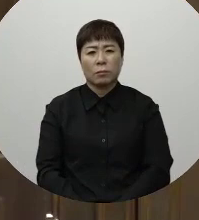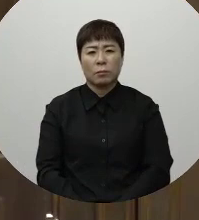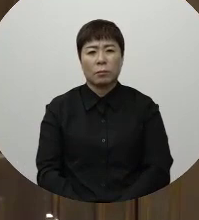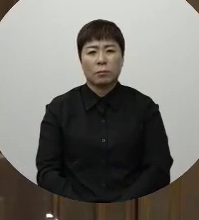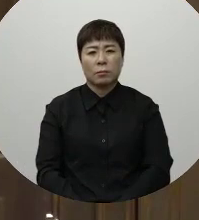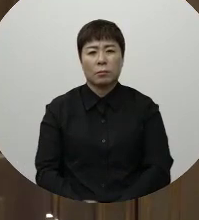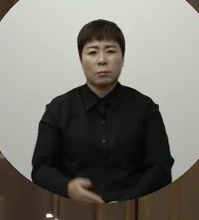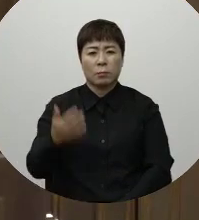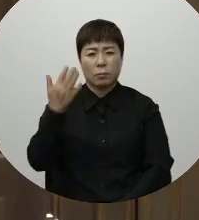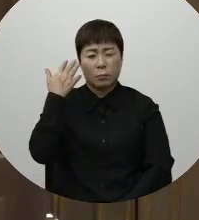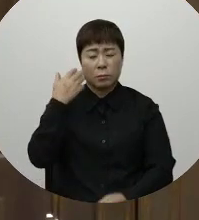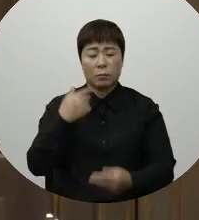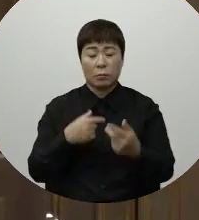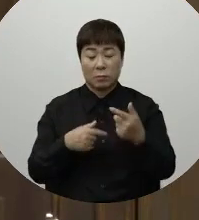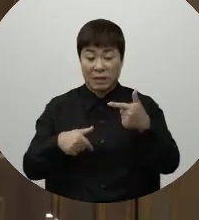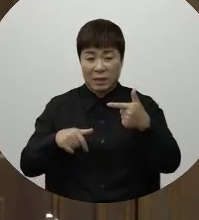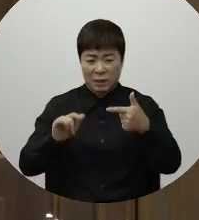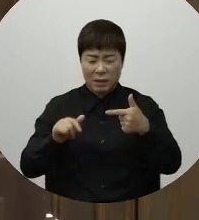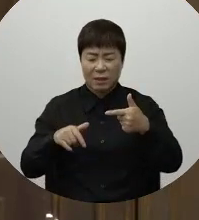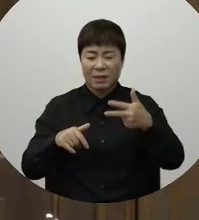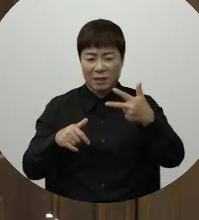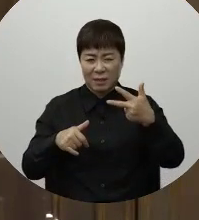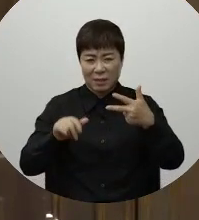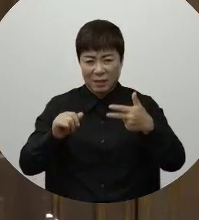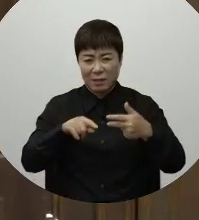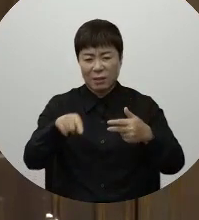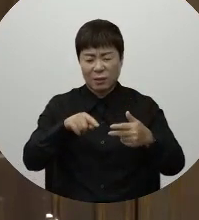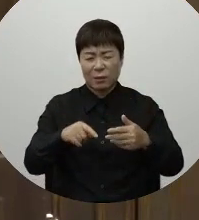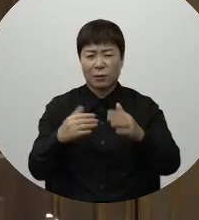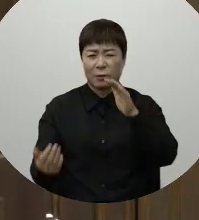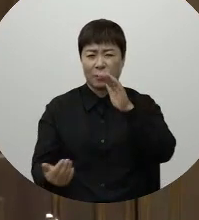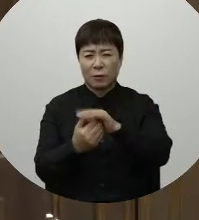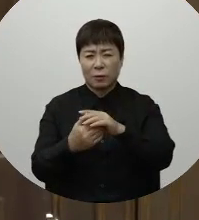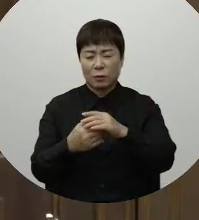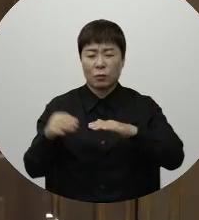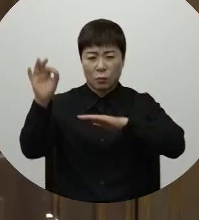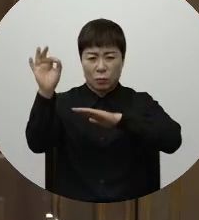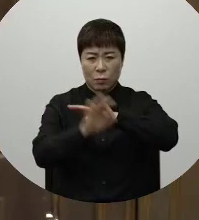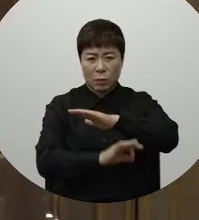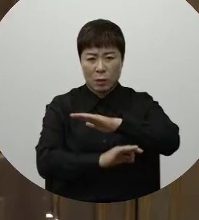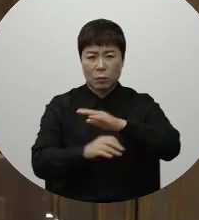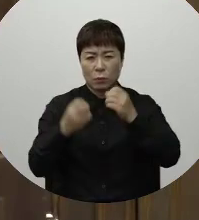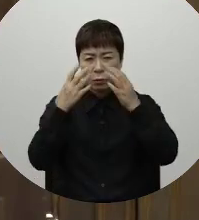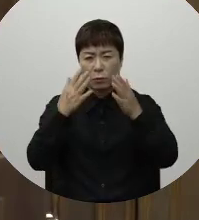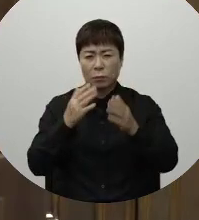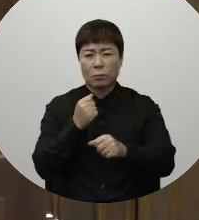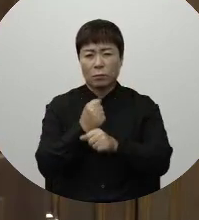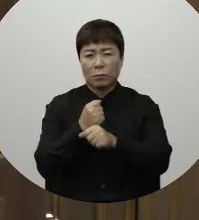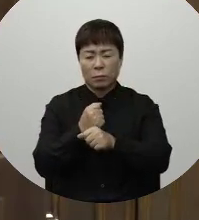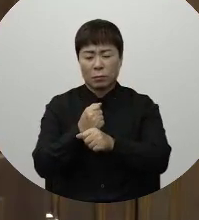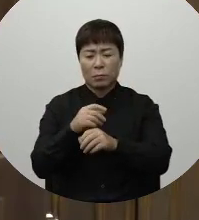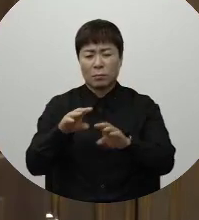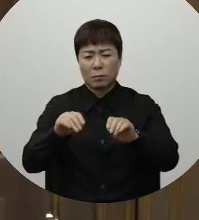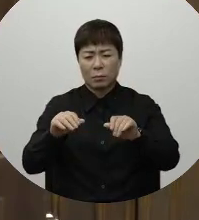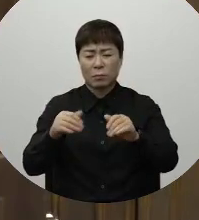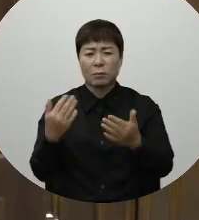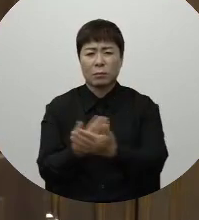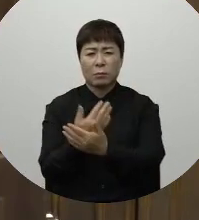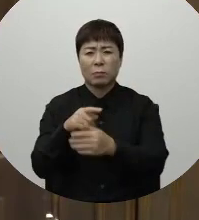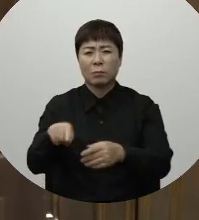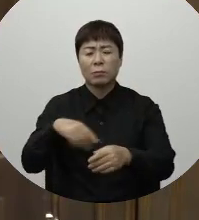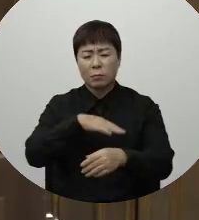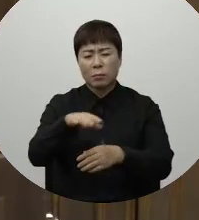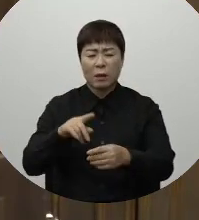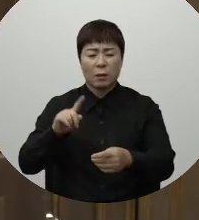지난 민선 7기에서는 3기 신도시 최대 규모인 왕숙 신도시 등의 대규모 주택 개발에 따라 우리 시가 인구